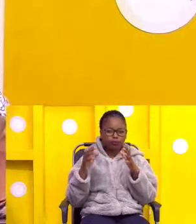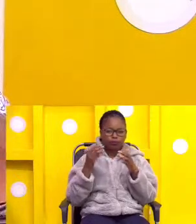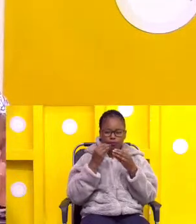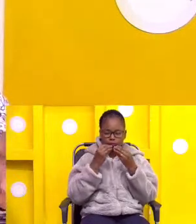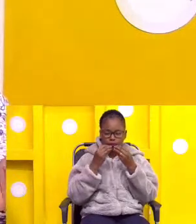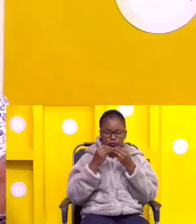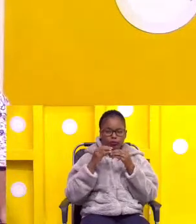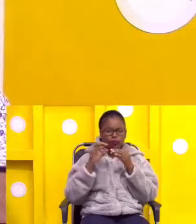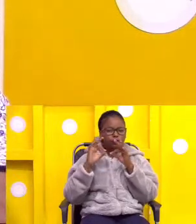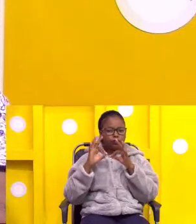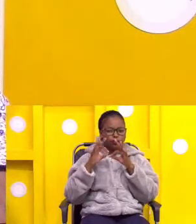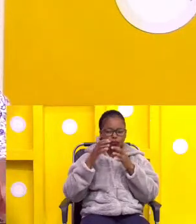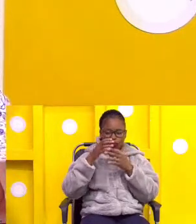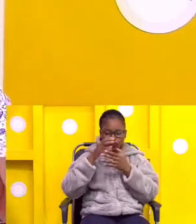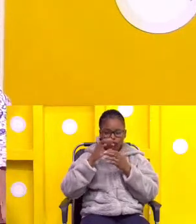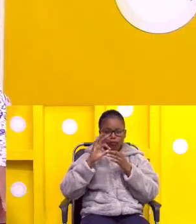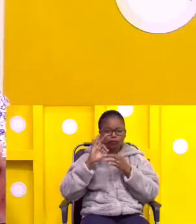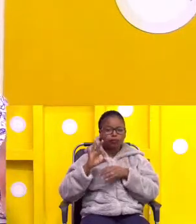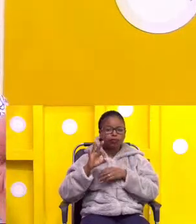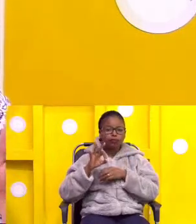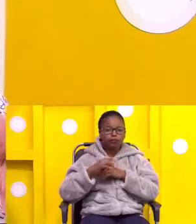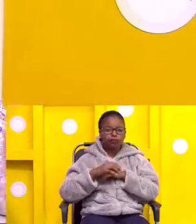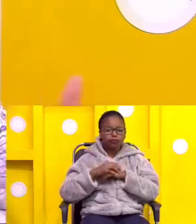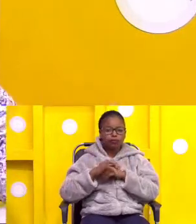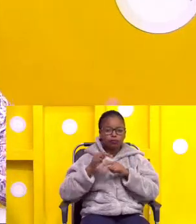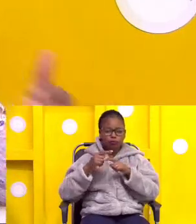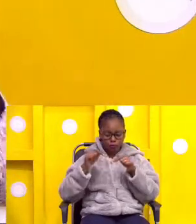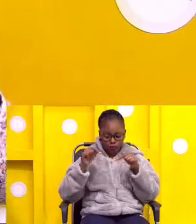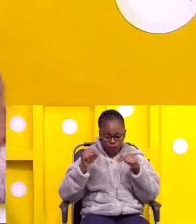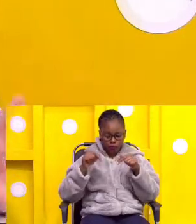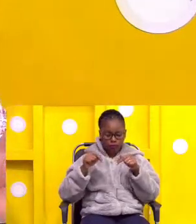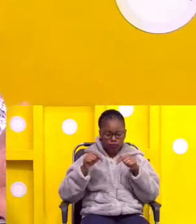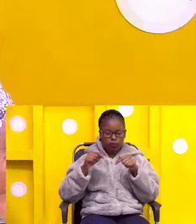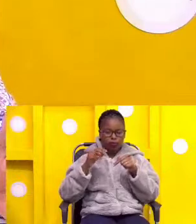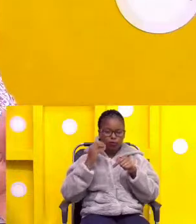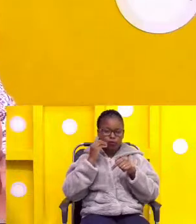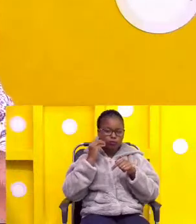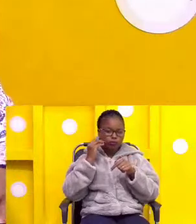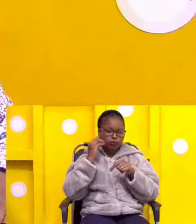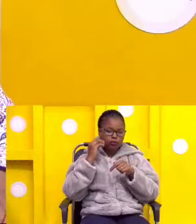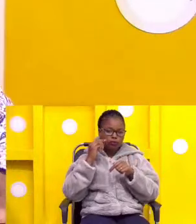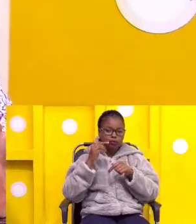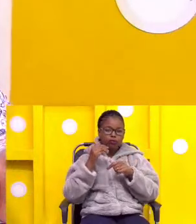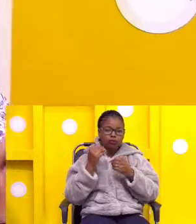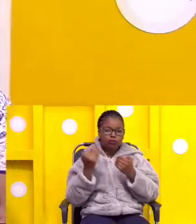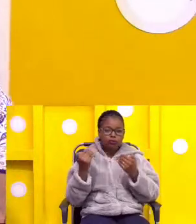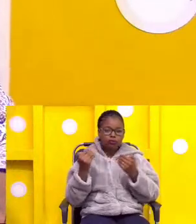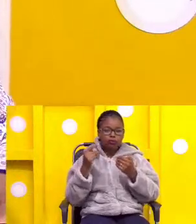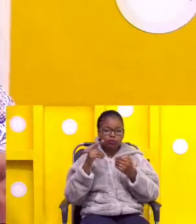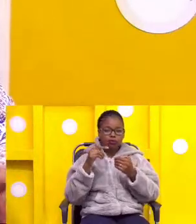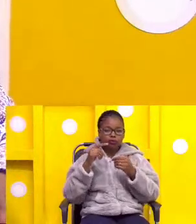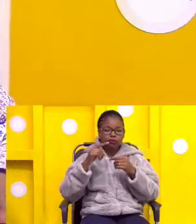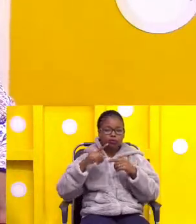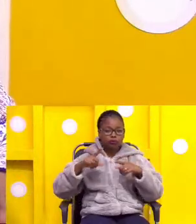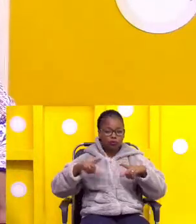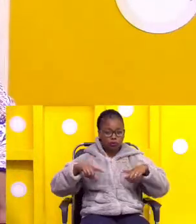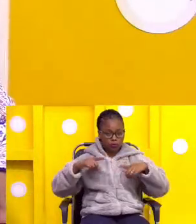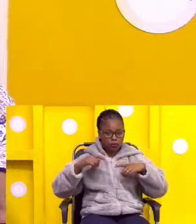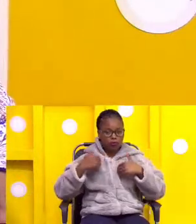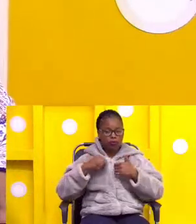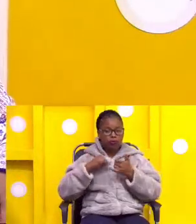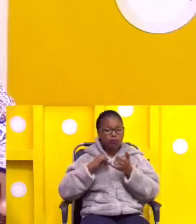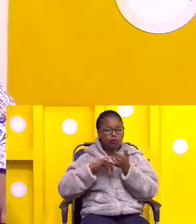wega, nĩ cianyuaga wega. No ũmũthĩ ona ndĩrakũhe ũira wa hau haitũ, ciana cia mũthuri ũcio, to mũthuri ũcio arĩ o muoyo na mũtumia